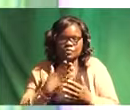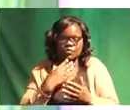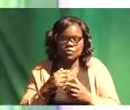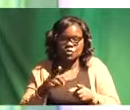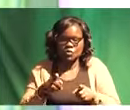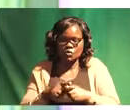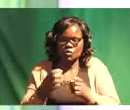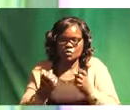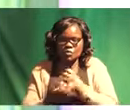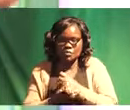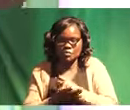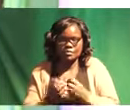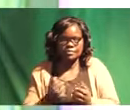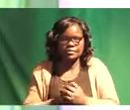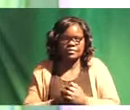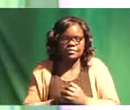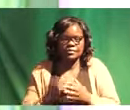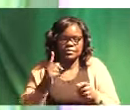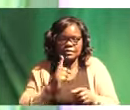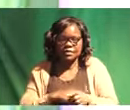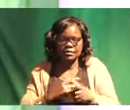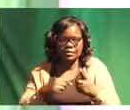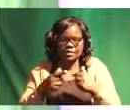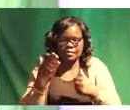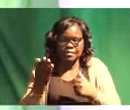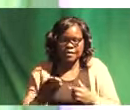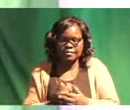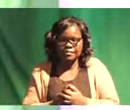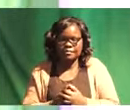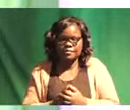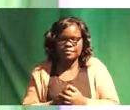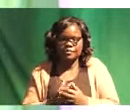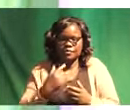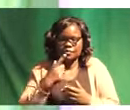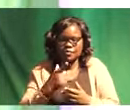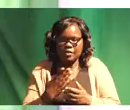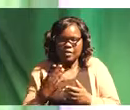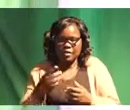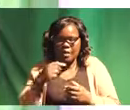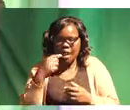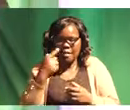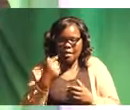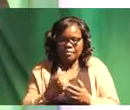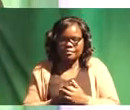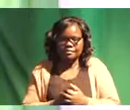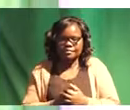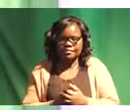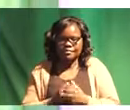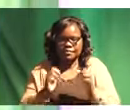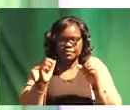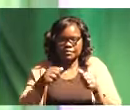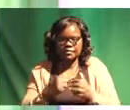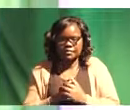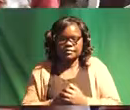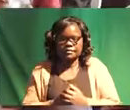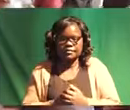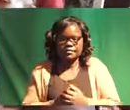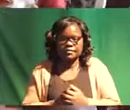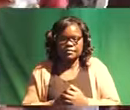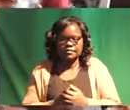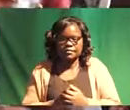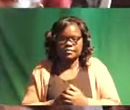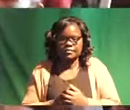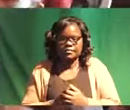vile niwaeleze, wakati tulifika hapa mulituambia mambo ya miraa. Si ni kweli?